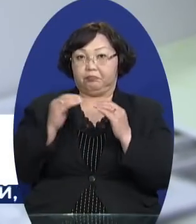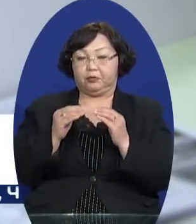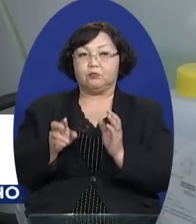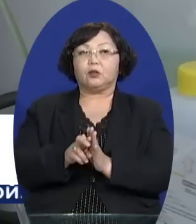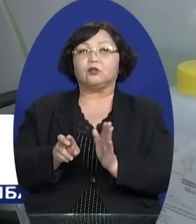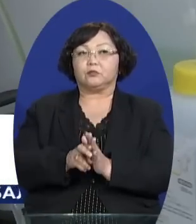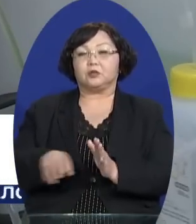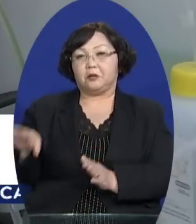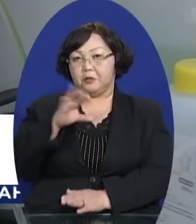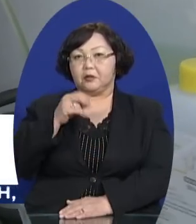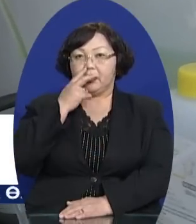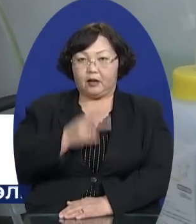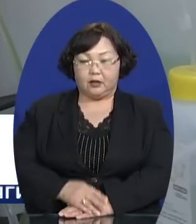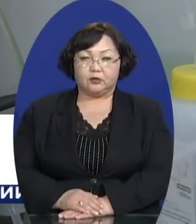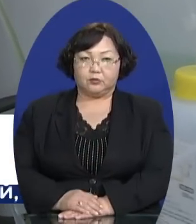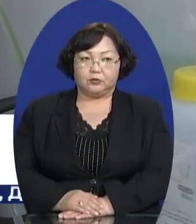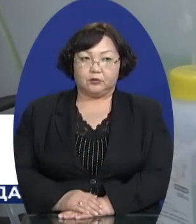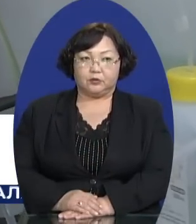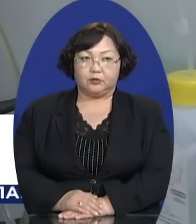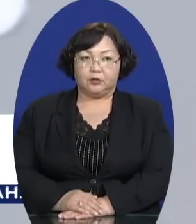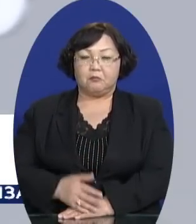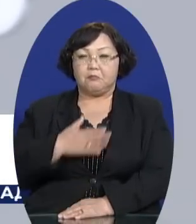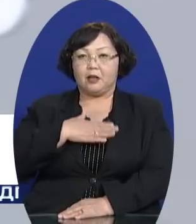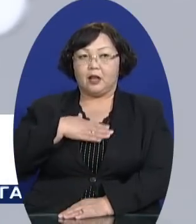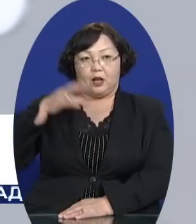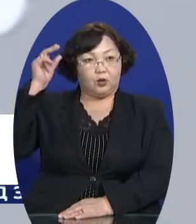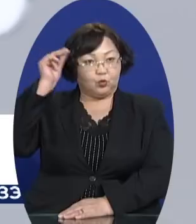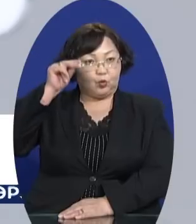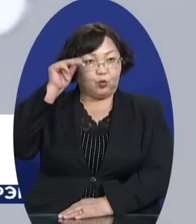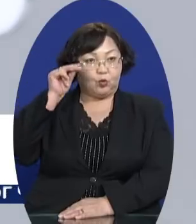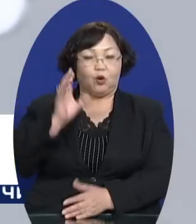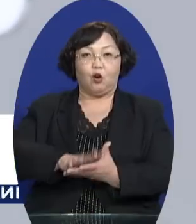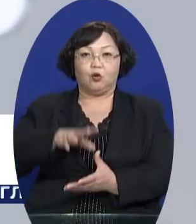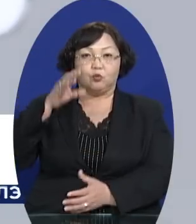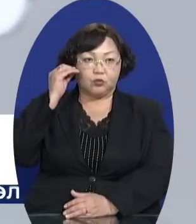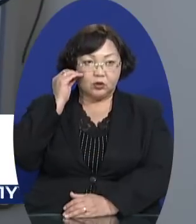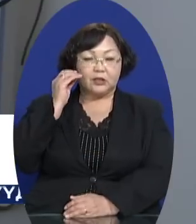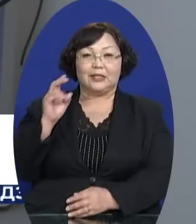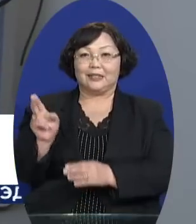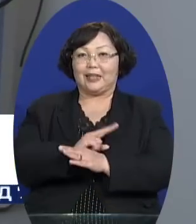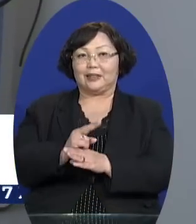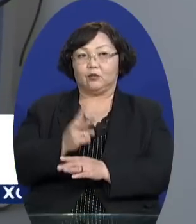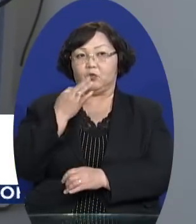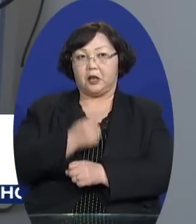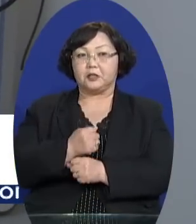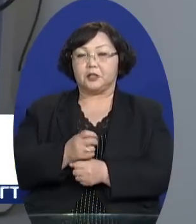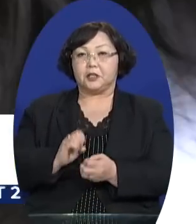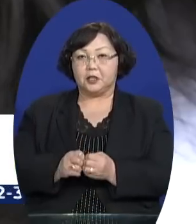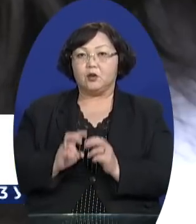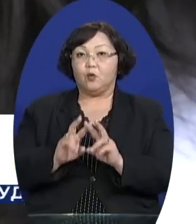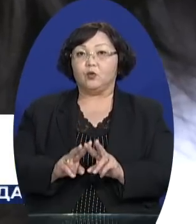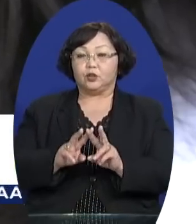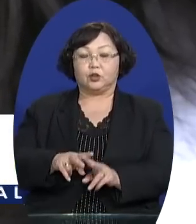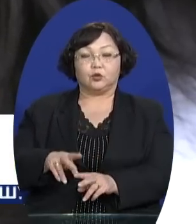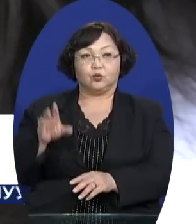бол бид нар одоо харж байгаа. Өөрөөр хэлбэл энэ дээр бол манай одоо суралцж байгаа оюутнуудын сургалт дадлагын үйл ажиллагаа явагдана. Мөн одоо үргэлжилсэн